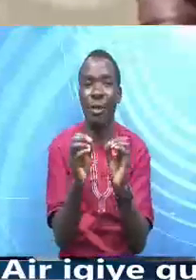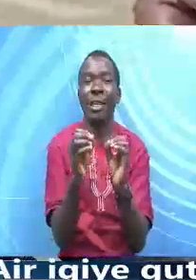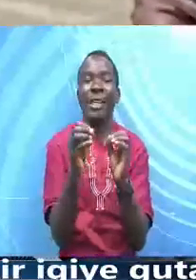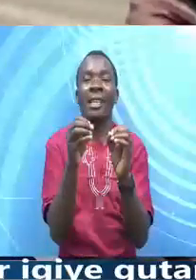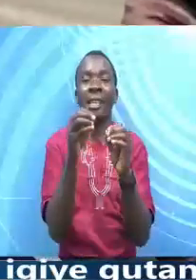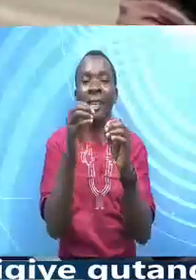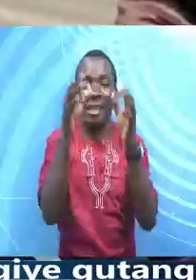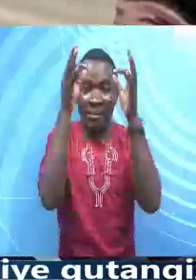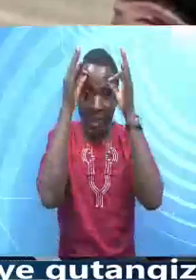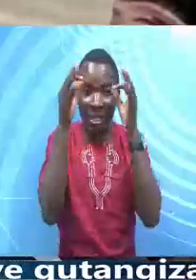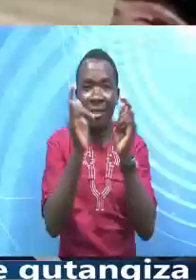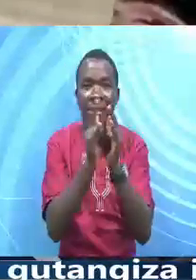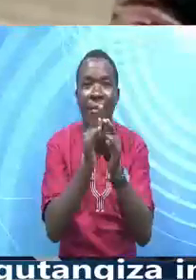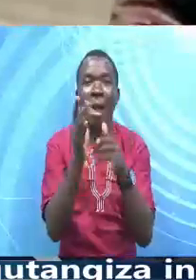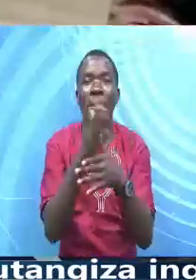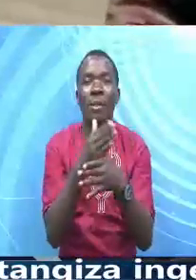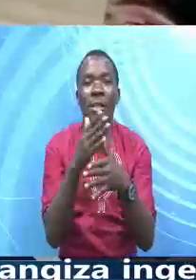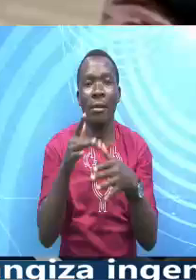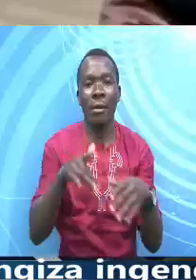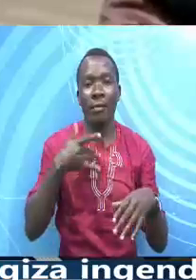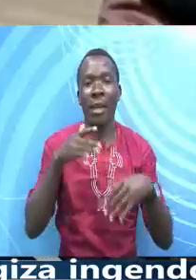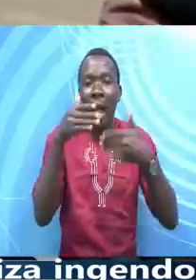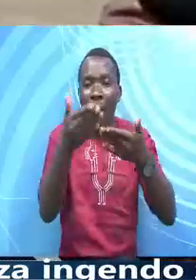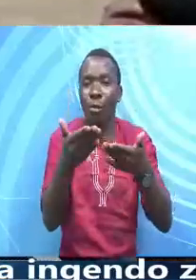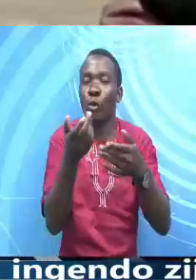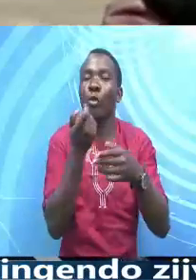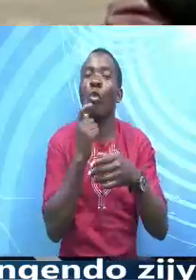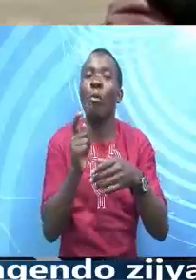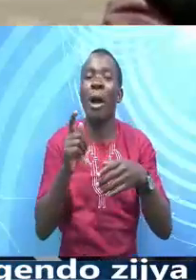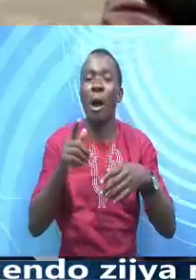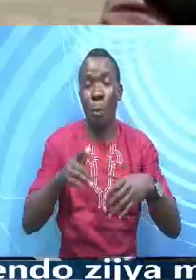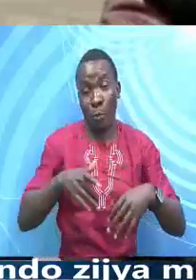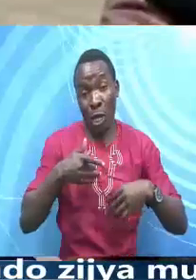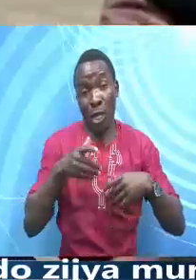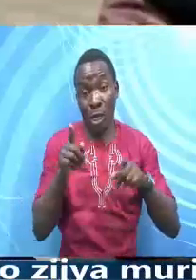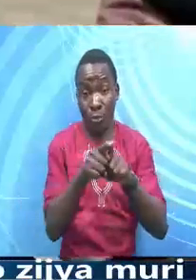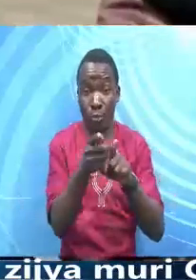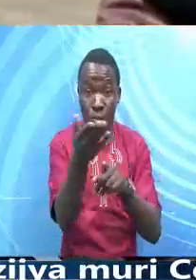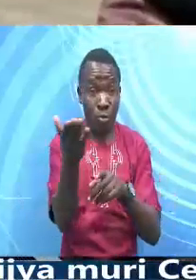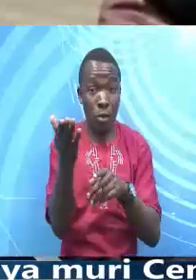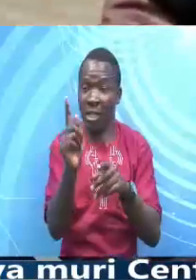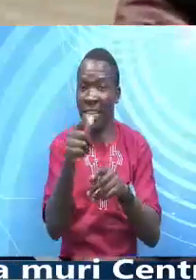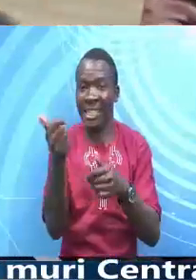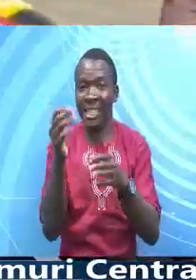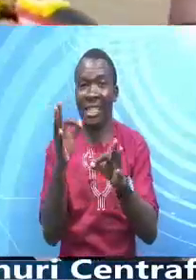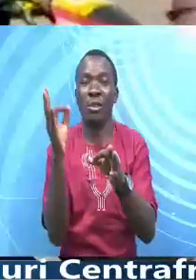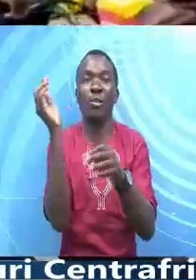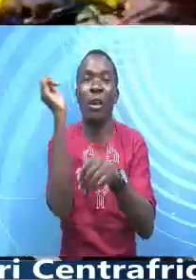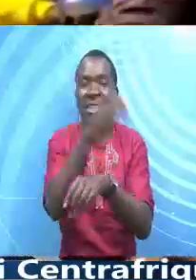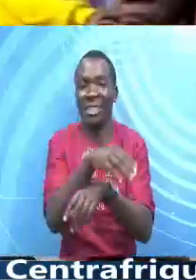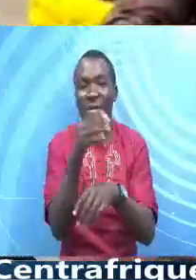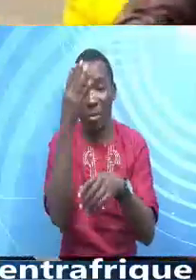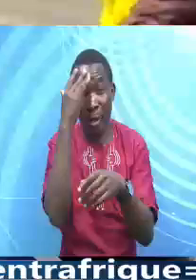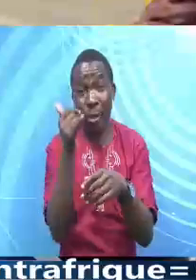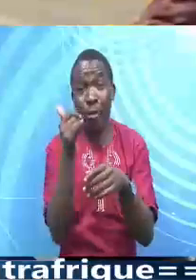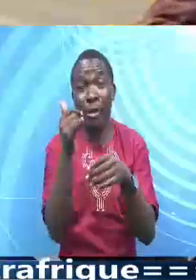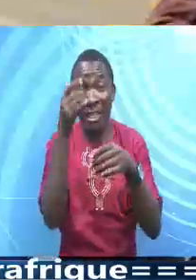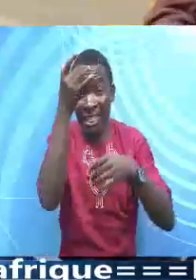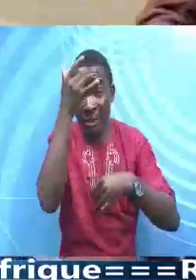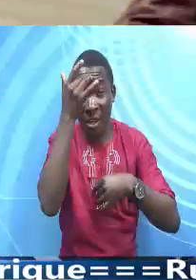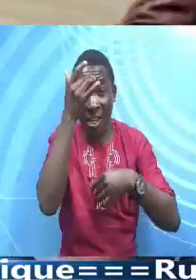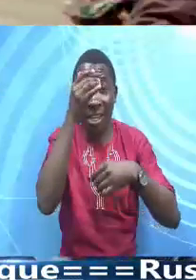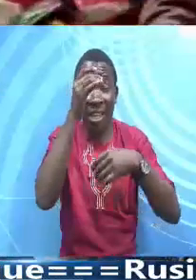by'inama ya ministri wabyakiriye ute? Mbo tugomba kubyakira uko bimeze kubera ko nta kundi twabirenzaho. Ni icyorezo kiri ku isi yose,